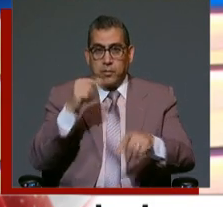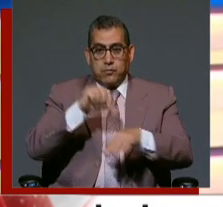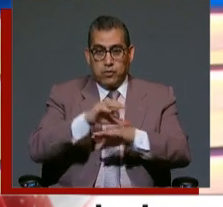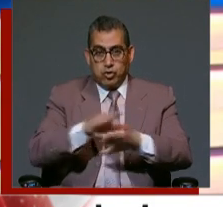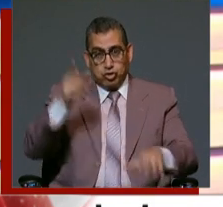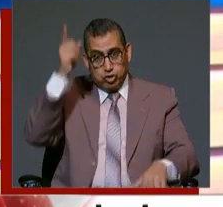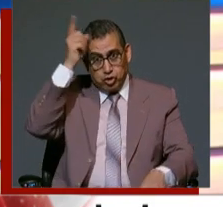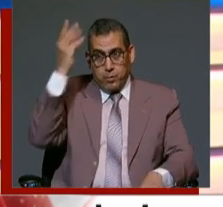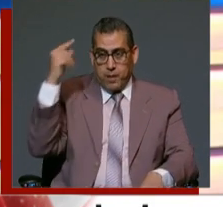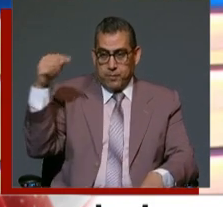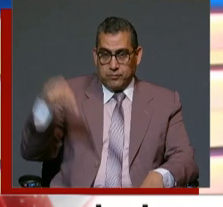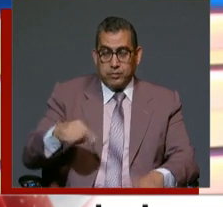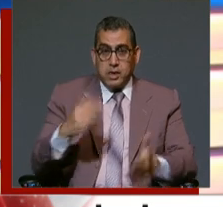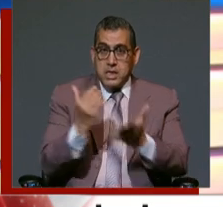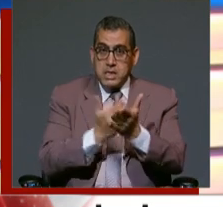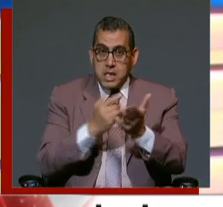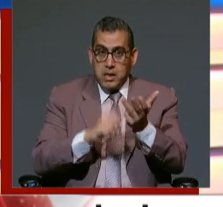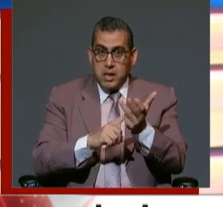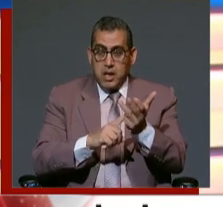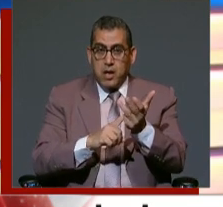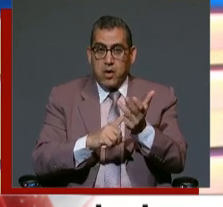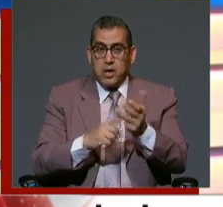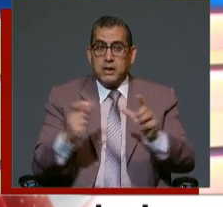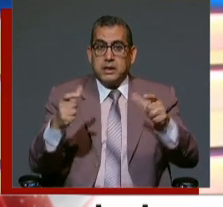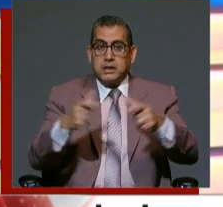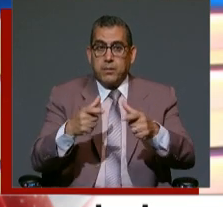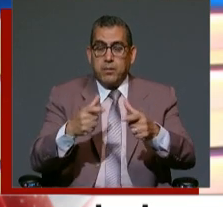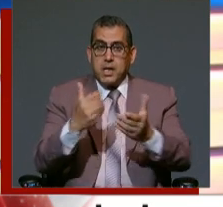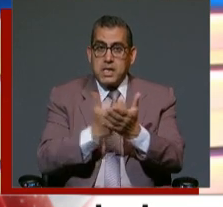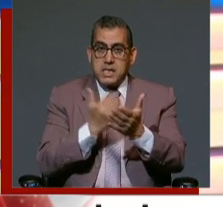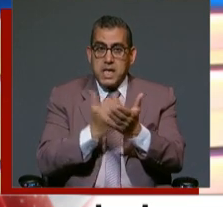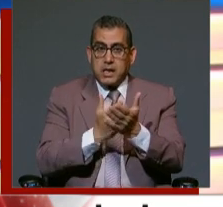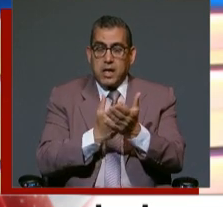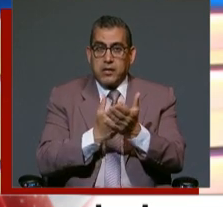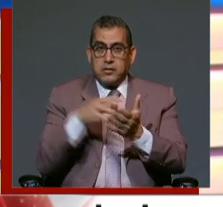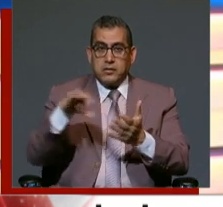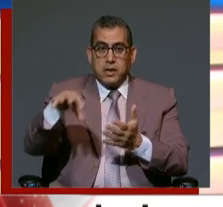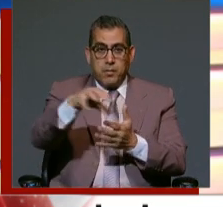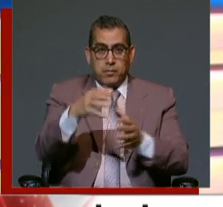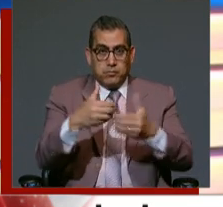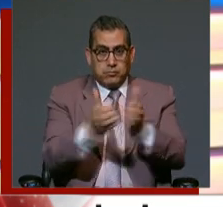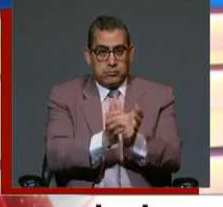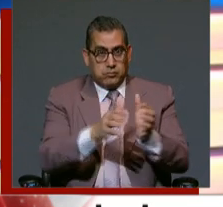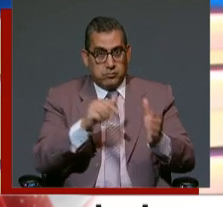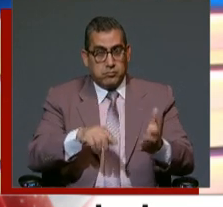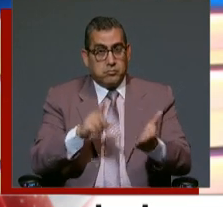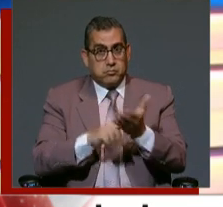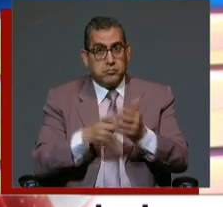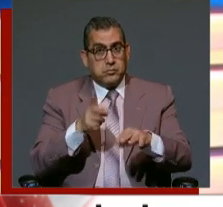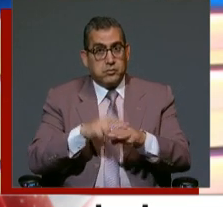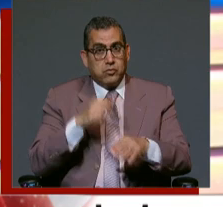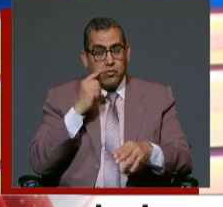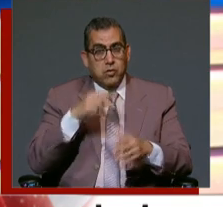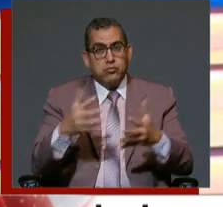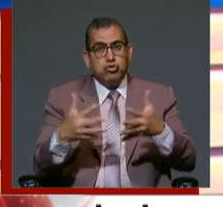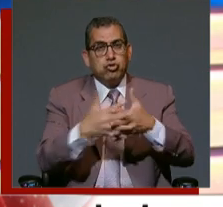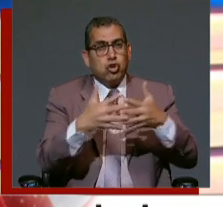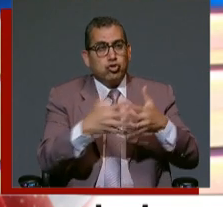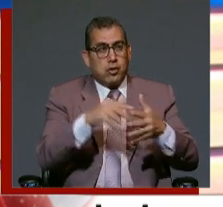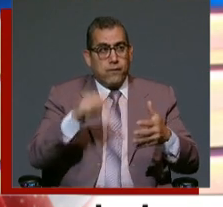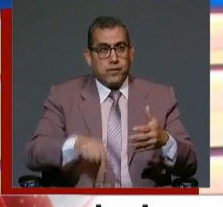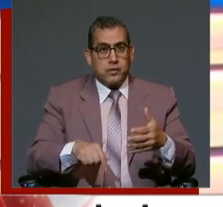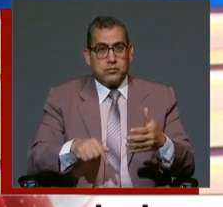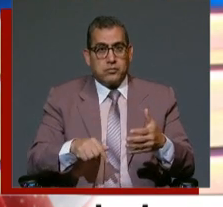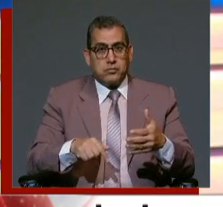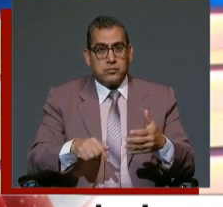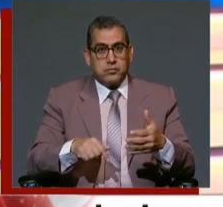الشيخ سواء اقتصادي أو في تجمعات اقتصادية، وكذلك في شراكات مع